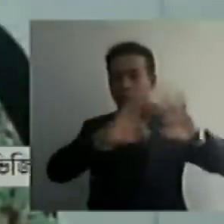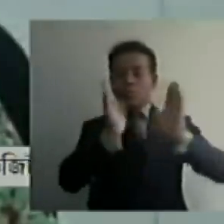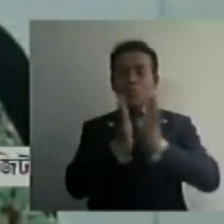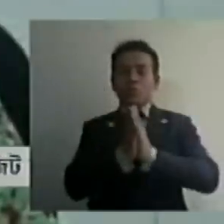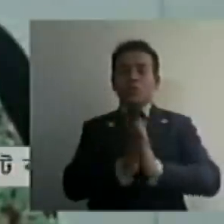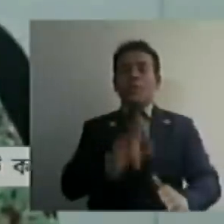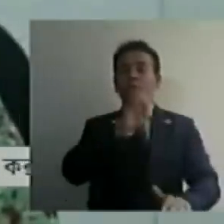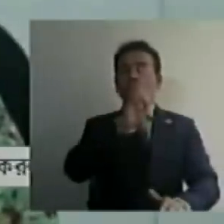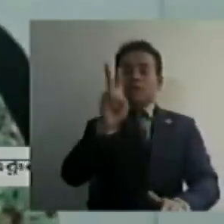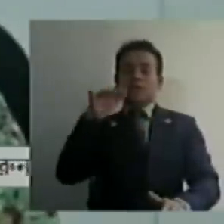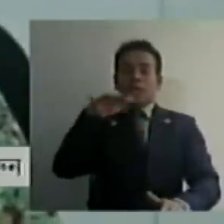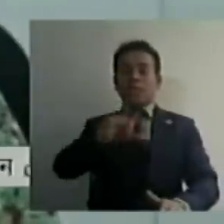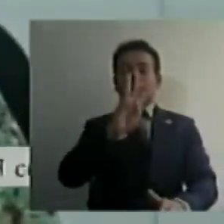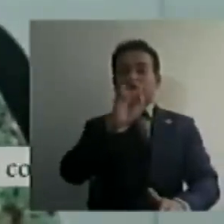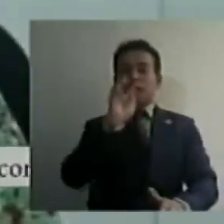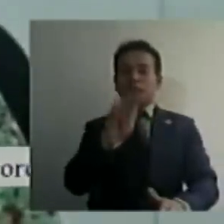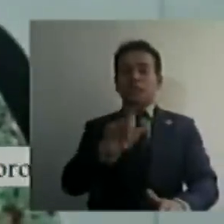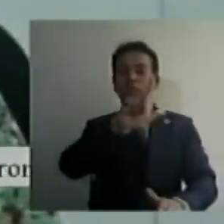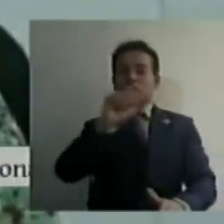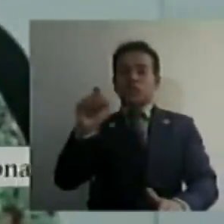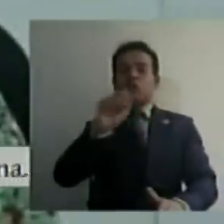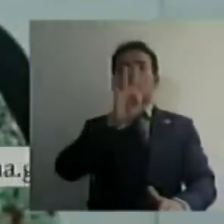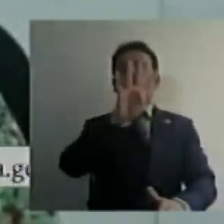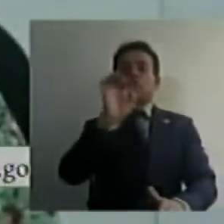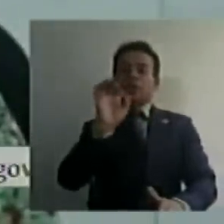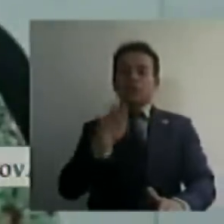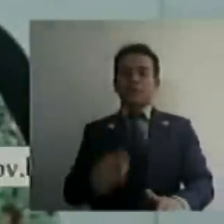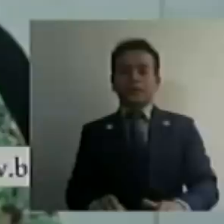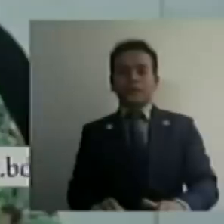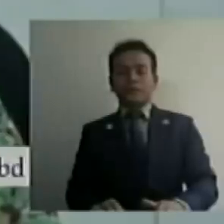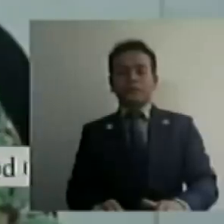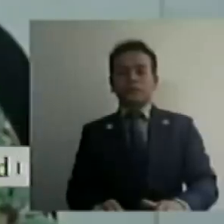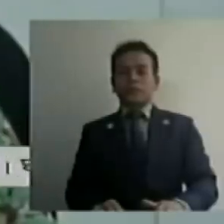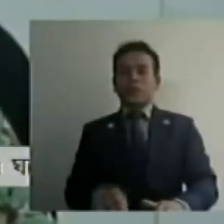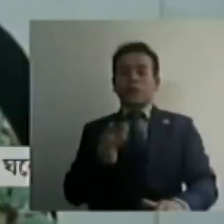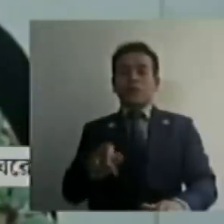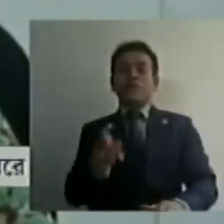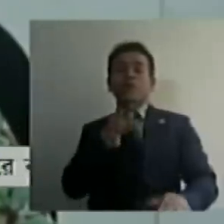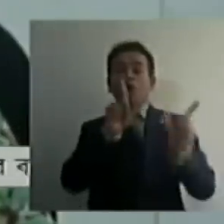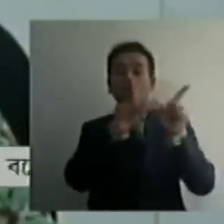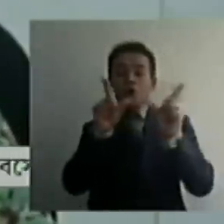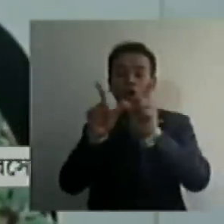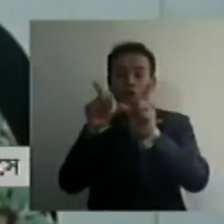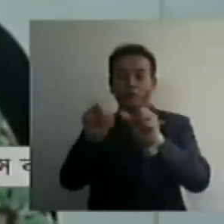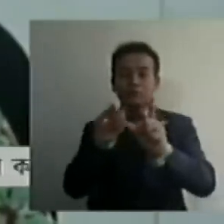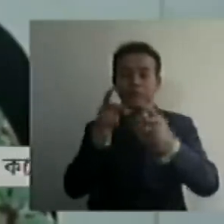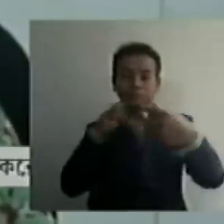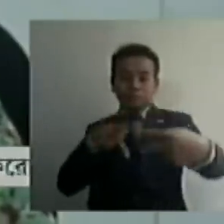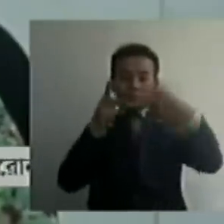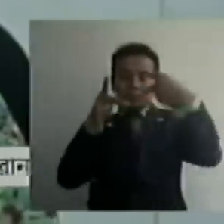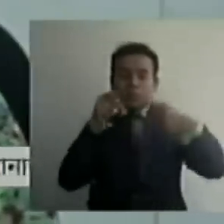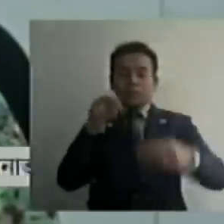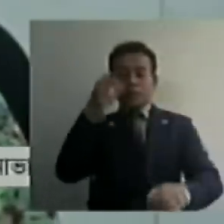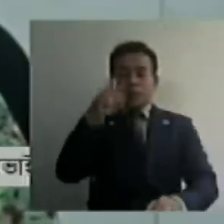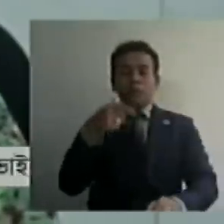২২,৩০,৭৪০টি। অনলাইন প্ল্যাটফর্মে মুক্ত পাঠে হটলাইন সেবা দেওয়ার জন্য প্রশিক্ষণপ্রাপ্ত চিকিৎসক